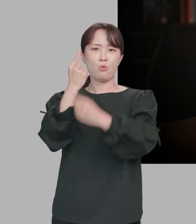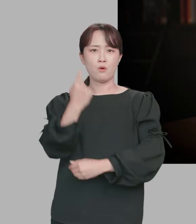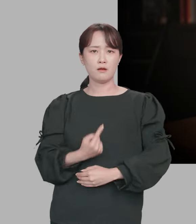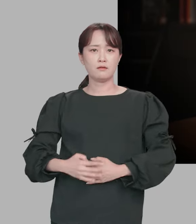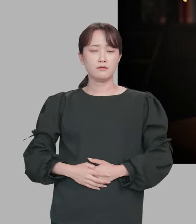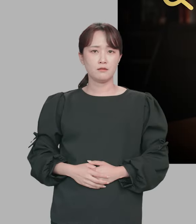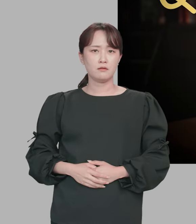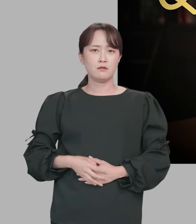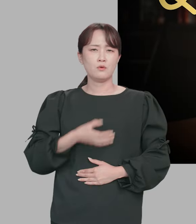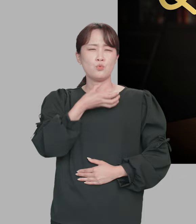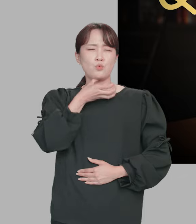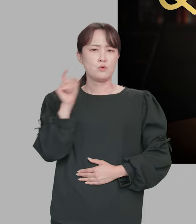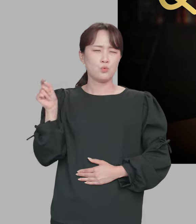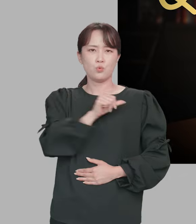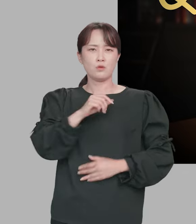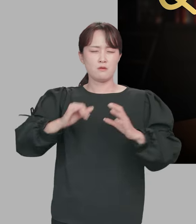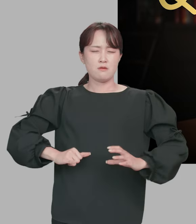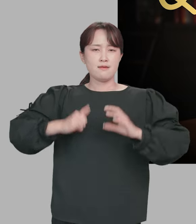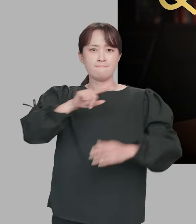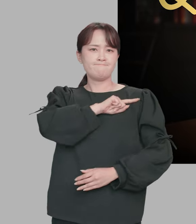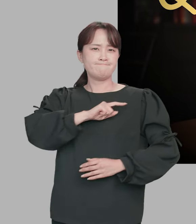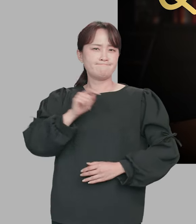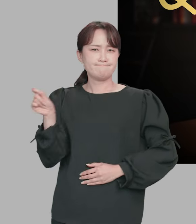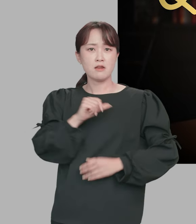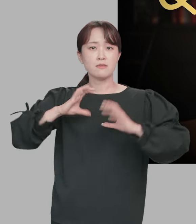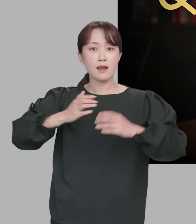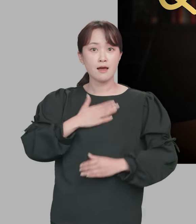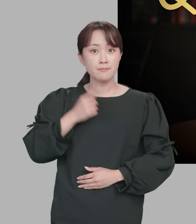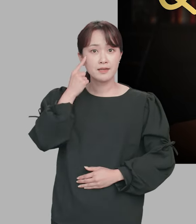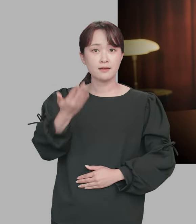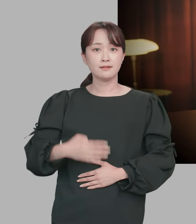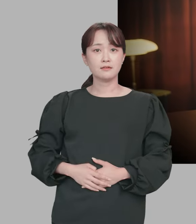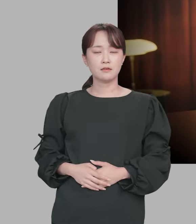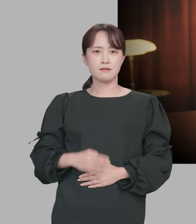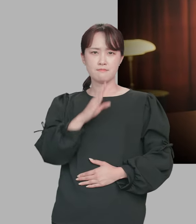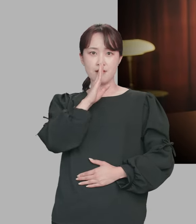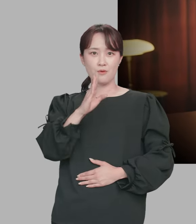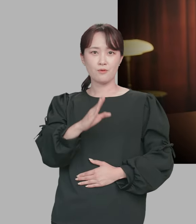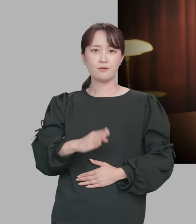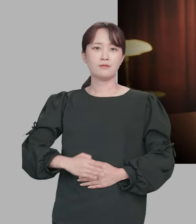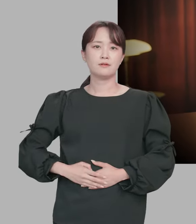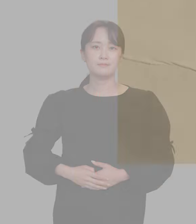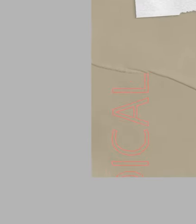거죠. 고령화 속도가 이 세계에서 가장 빠른 나라가 어디인 줄 아시나요? 바로